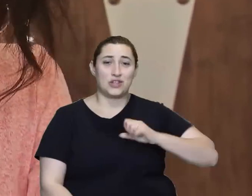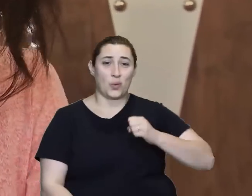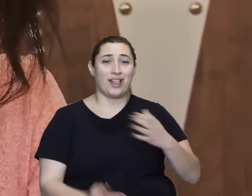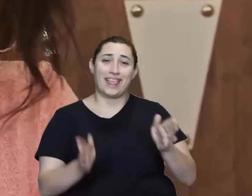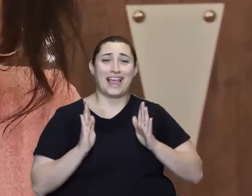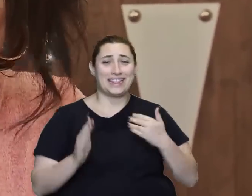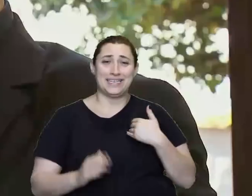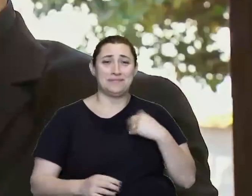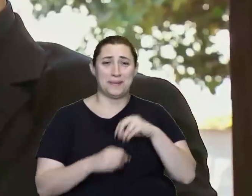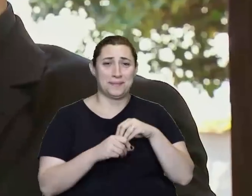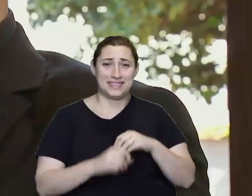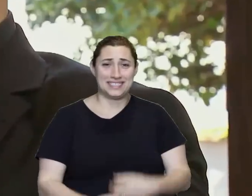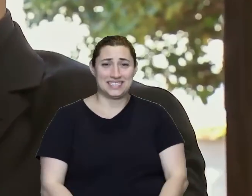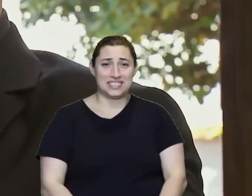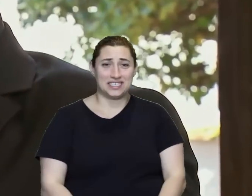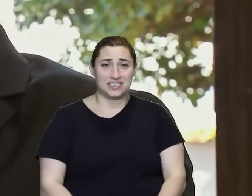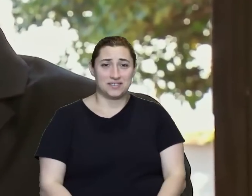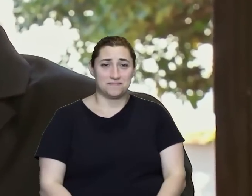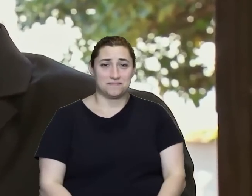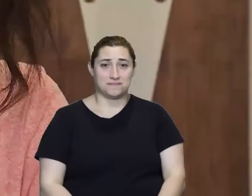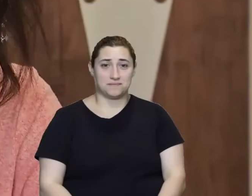Çikolata getirmiş bana. İç ses.